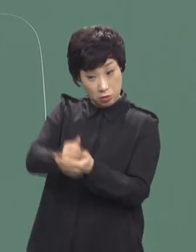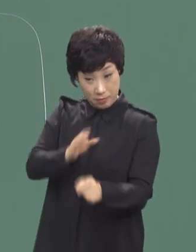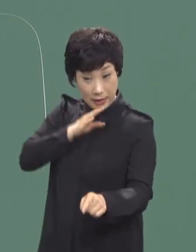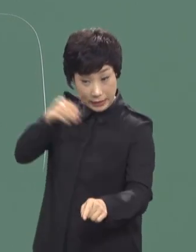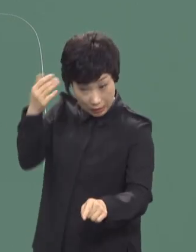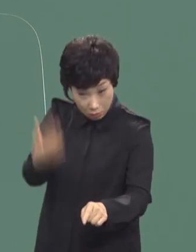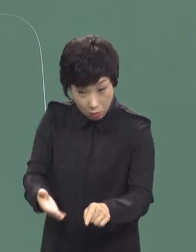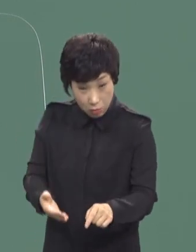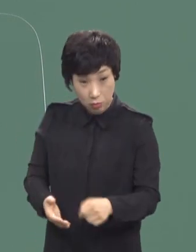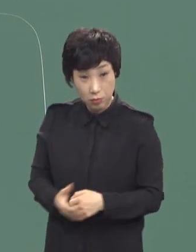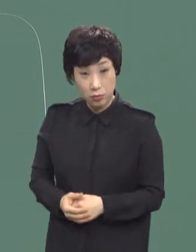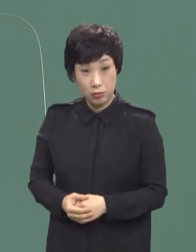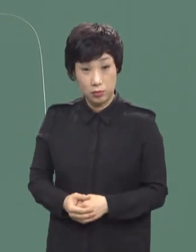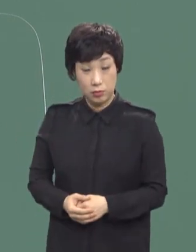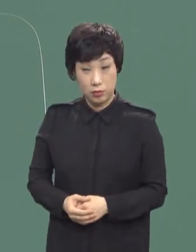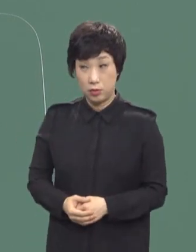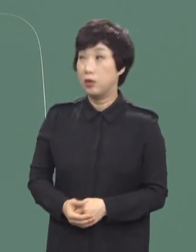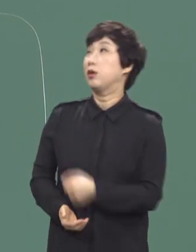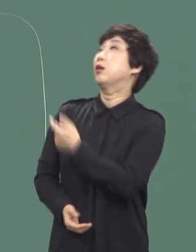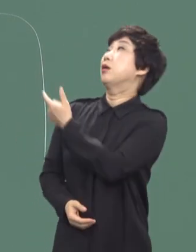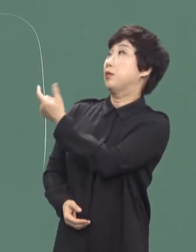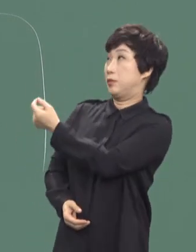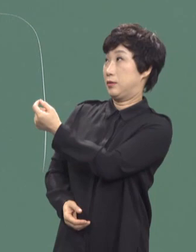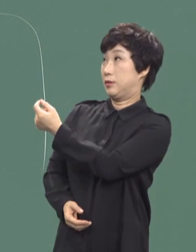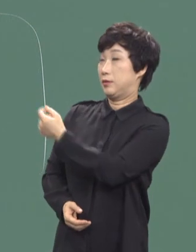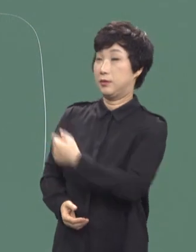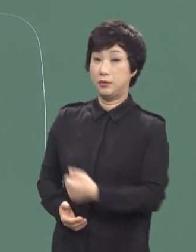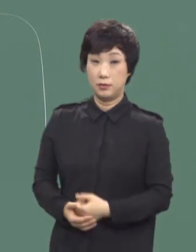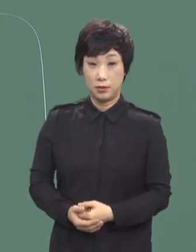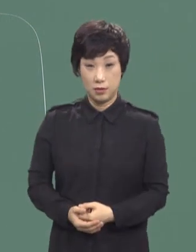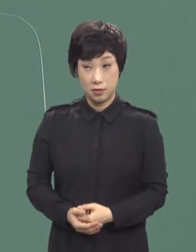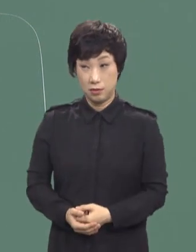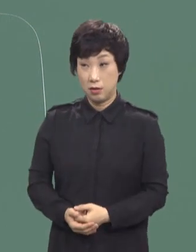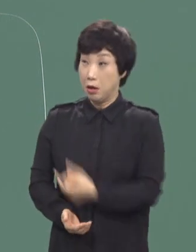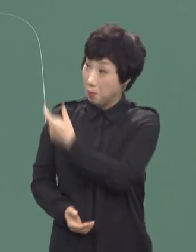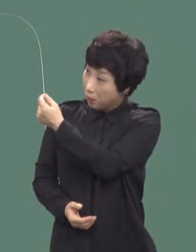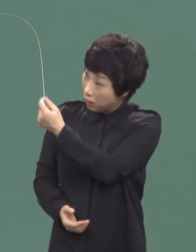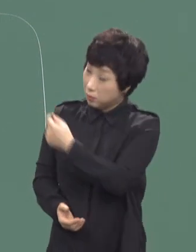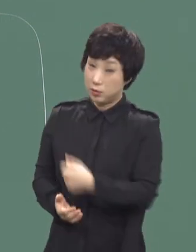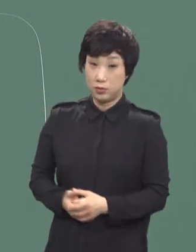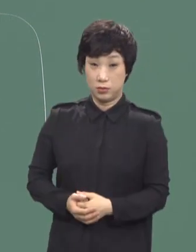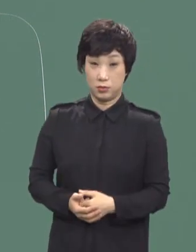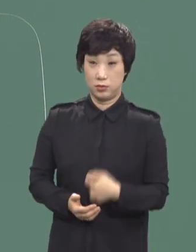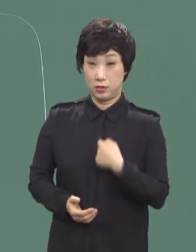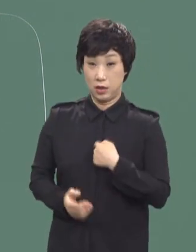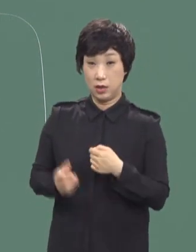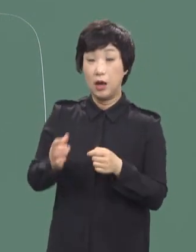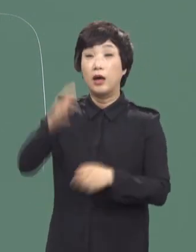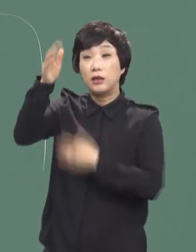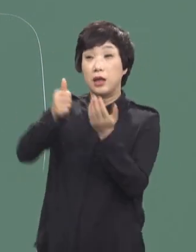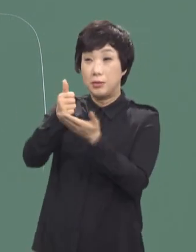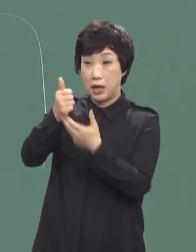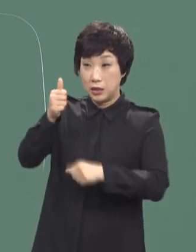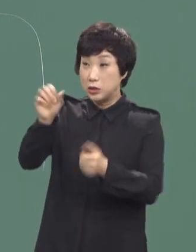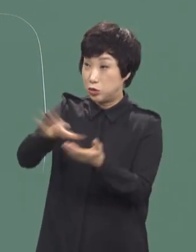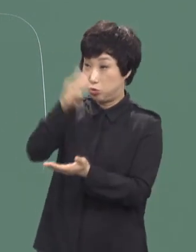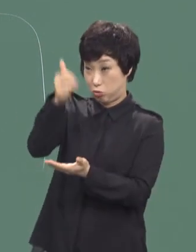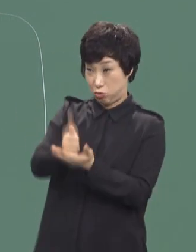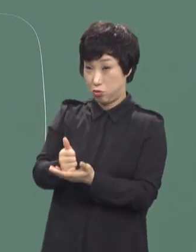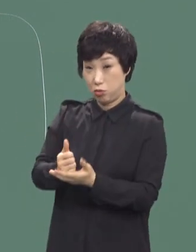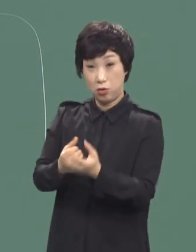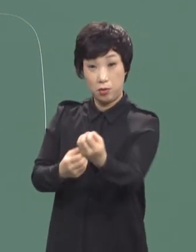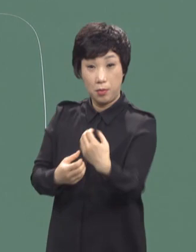맞냐? 네가 말하였도다. 옳도다. 내가 하나님의 아들 그리스도다.